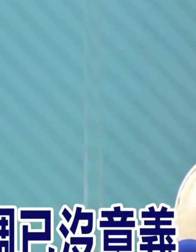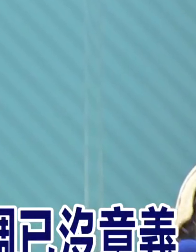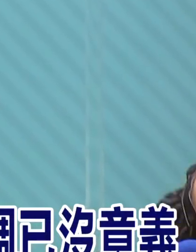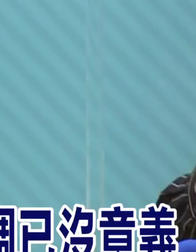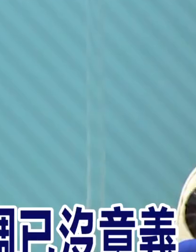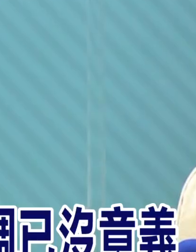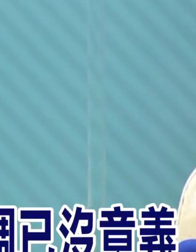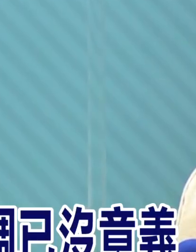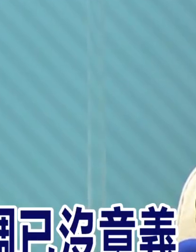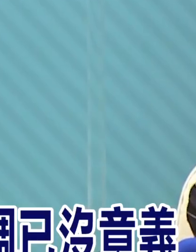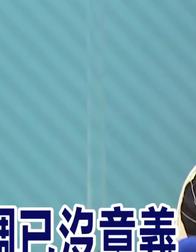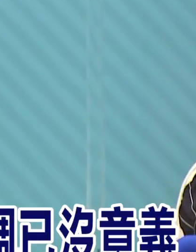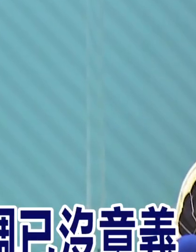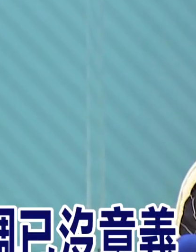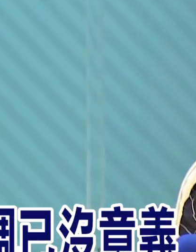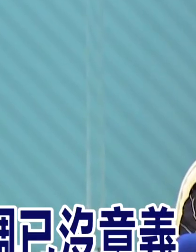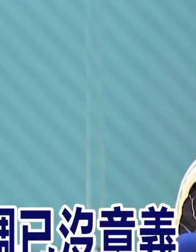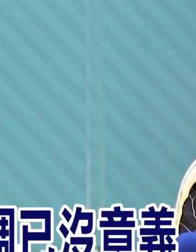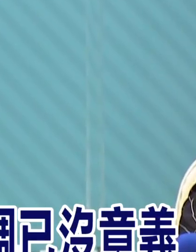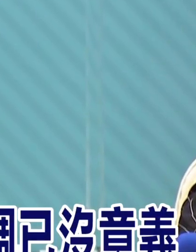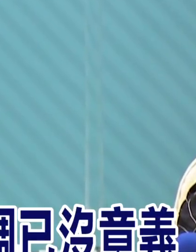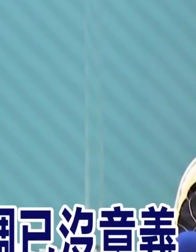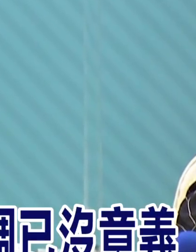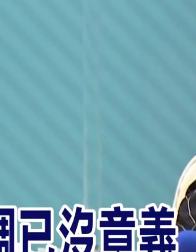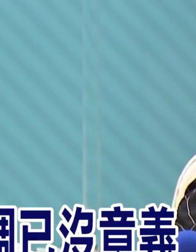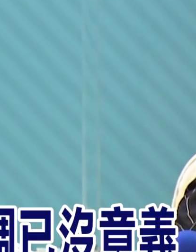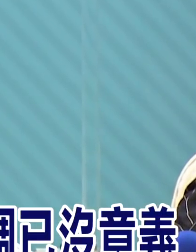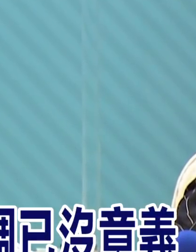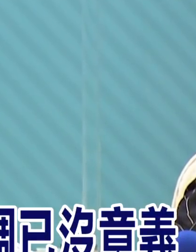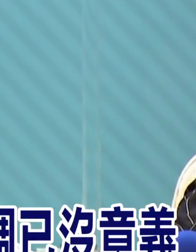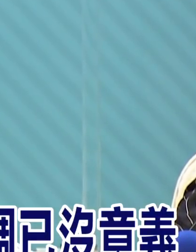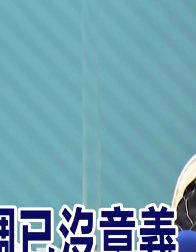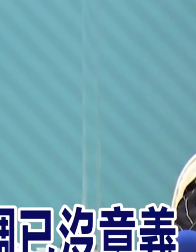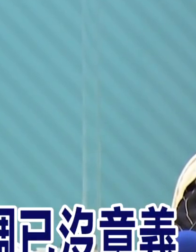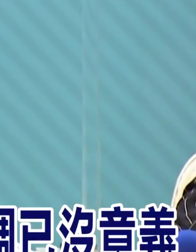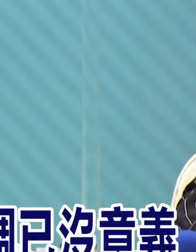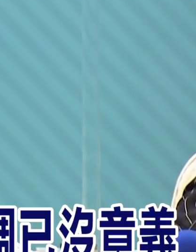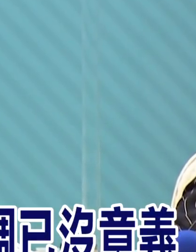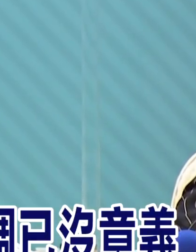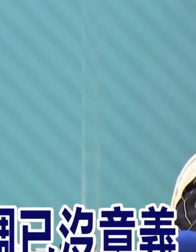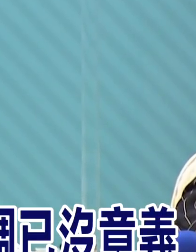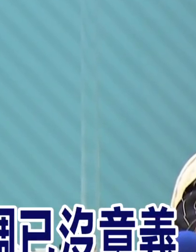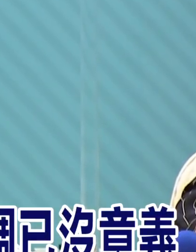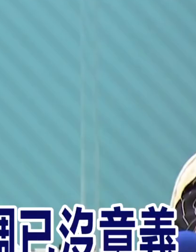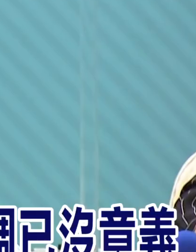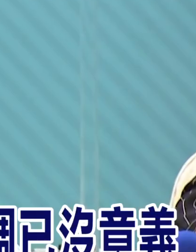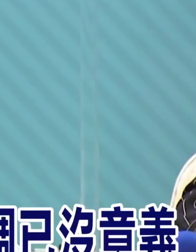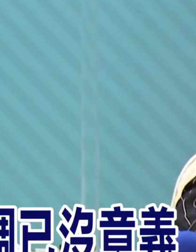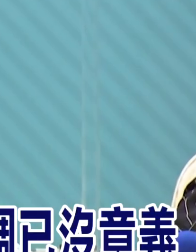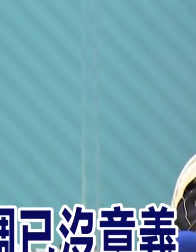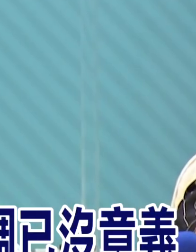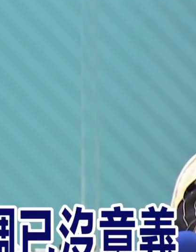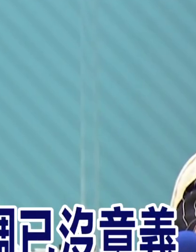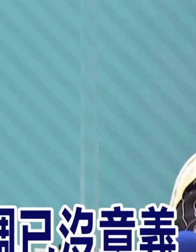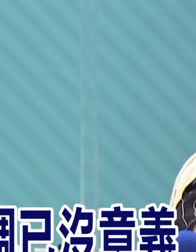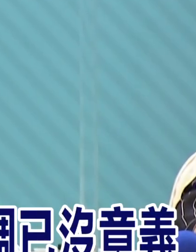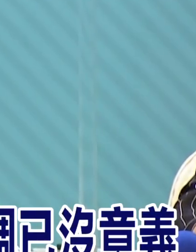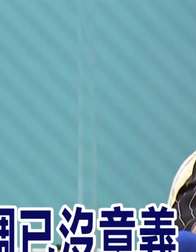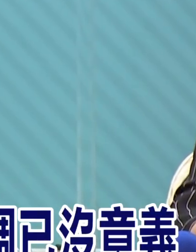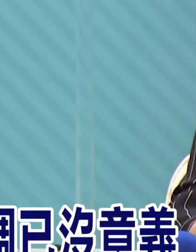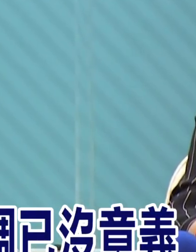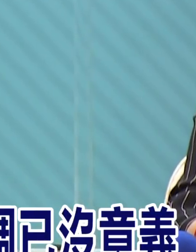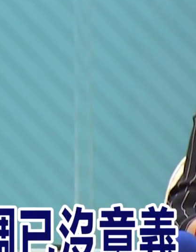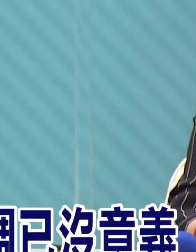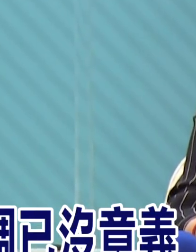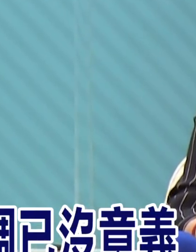啊、那死亡人数已经到19、啊、这算是创新高了。那本周累计的死亡人